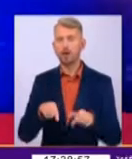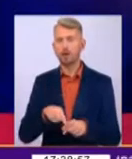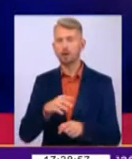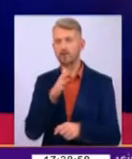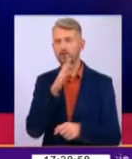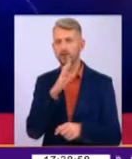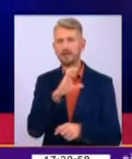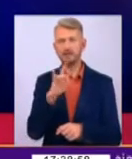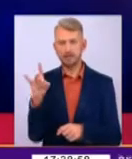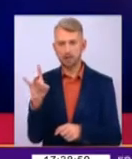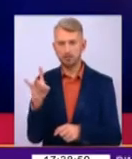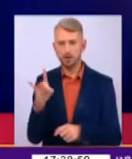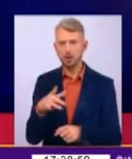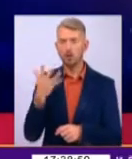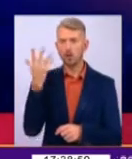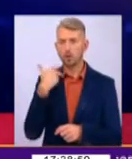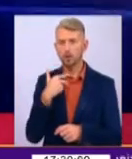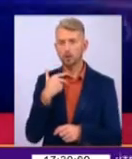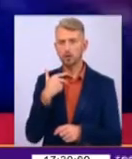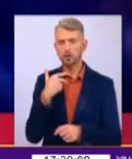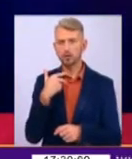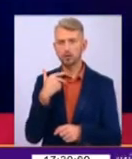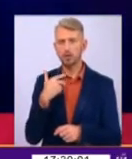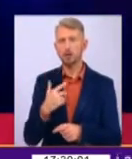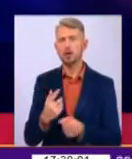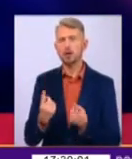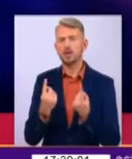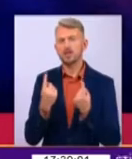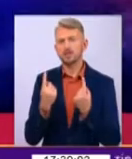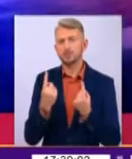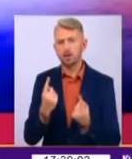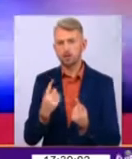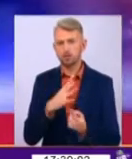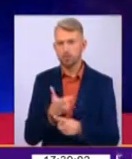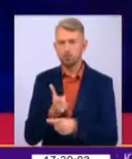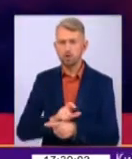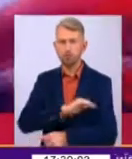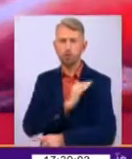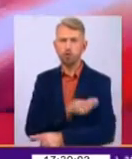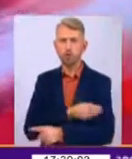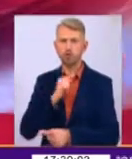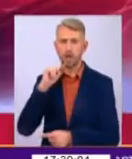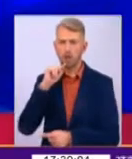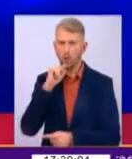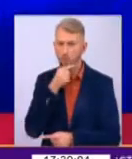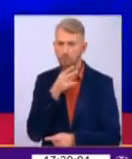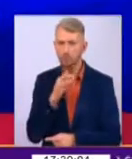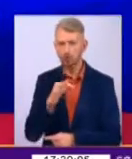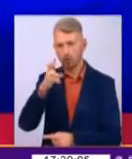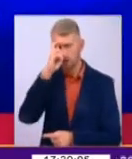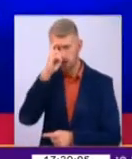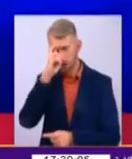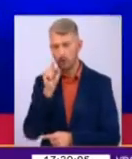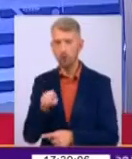часи, коли значно були більш потужніші економічно держава,